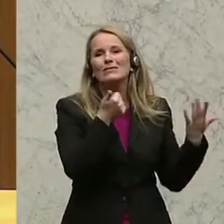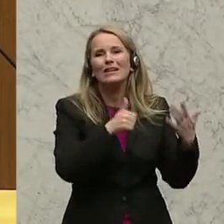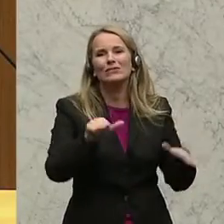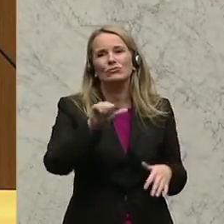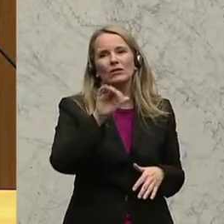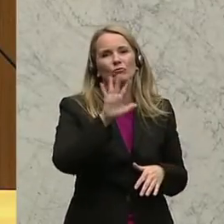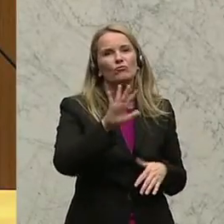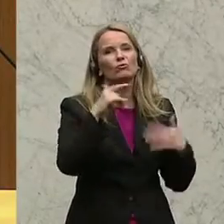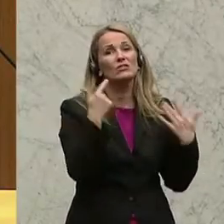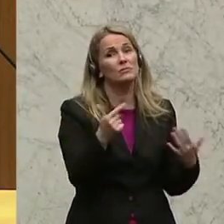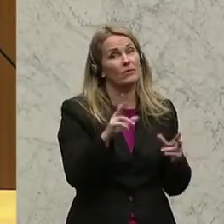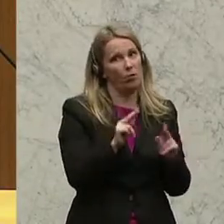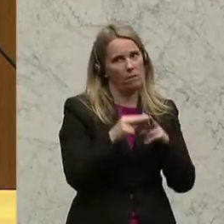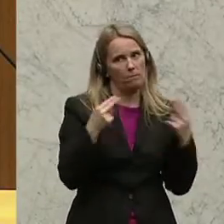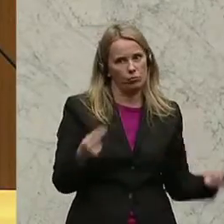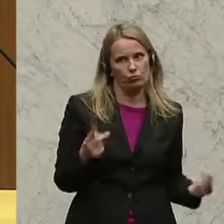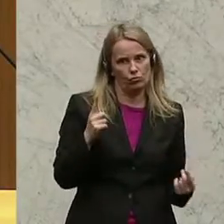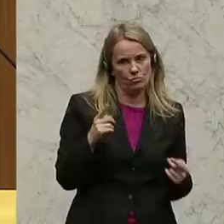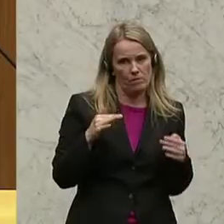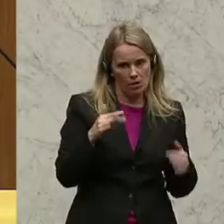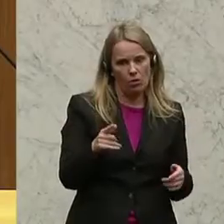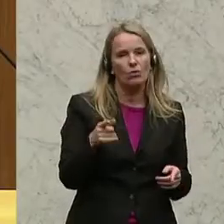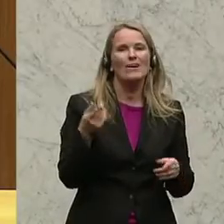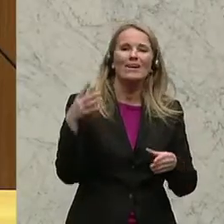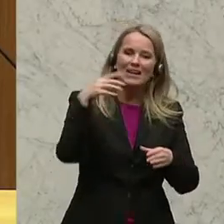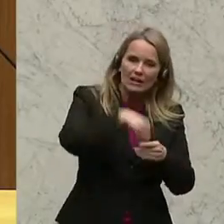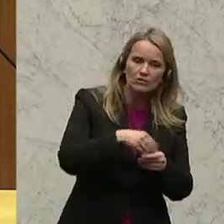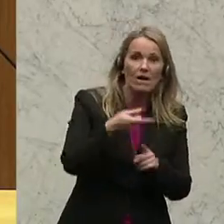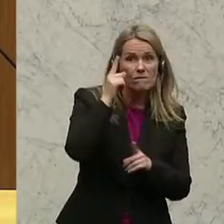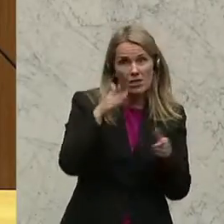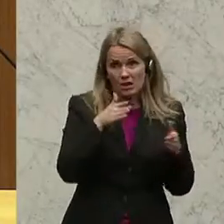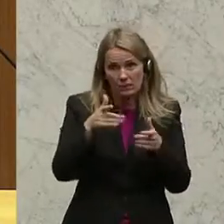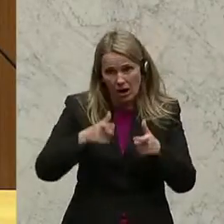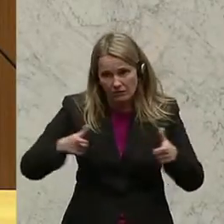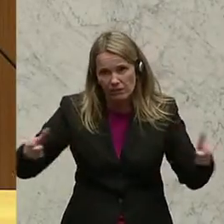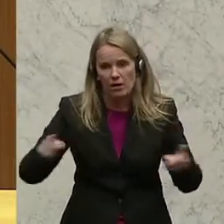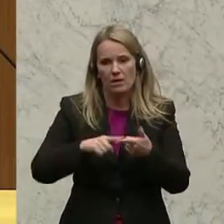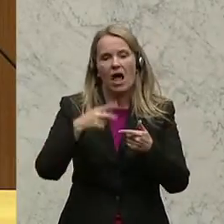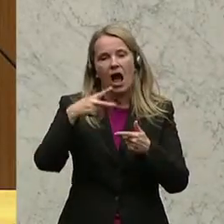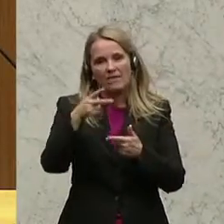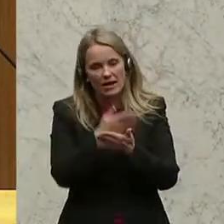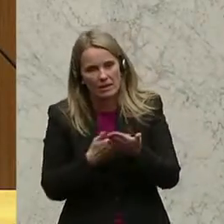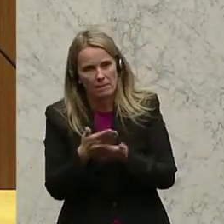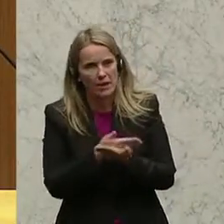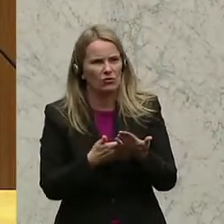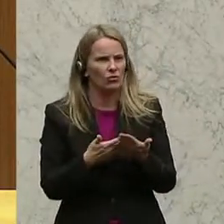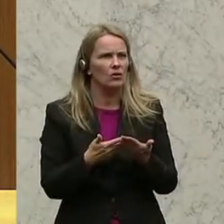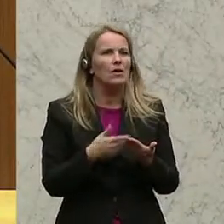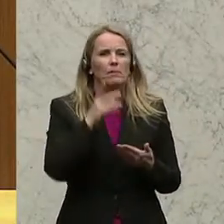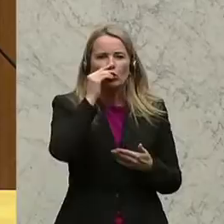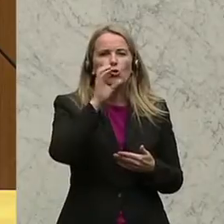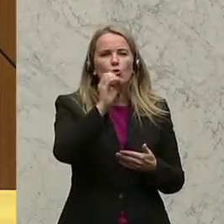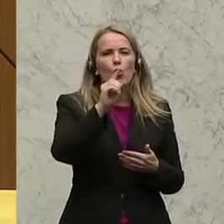675 Millionen vom Bund, inklusive Wildbachverbauung, inklusive Aus- und Weiterbildung und so weiter. Das sind also